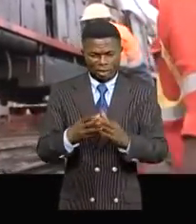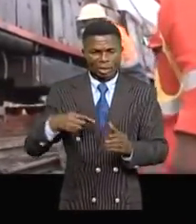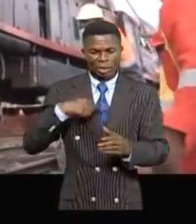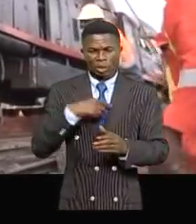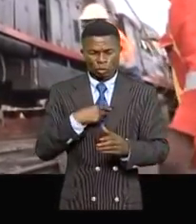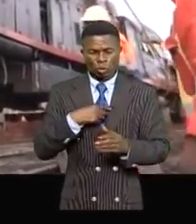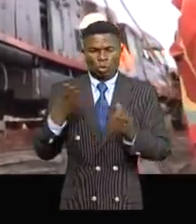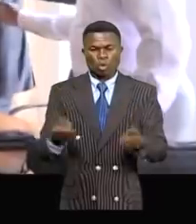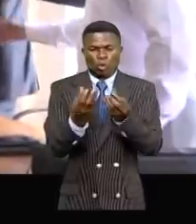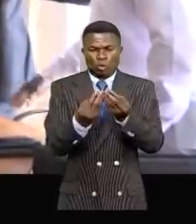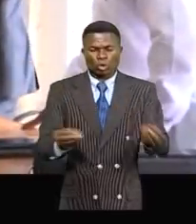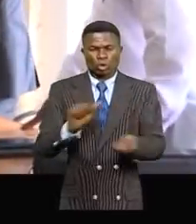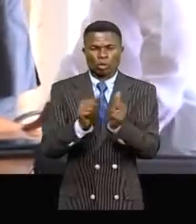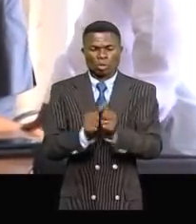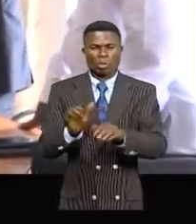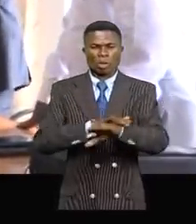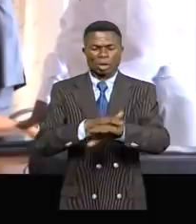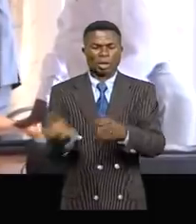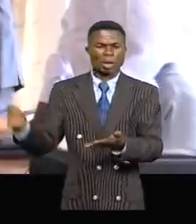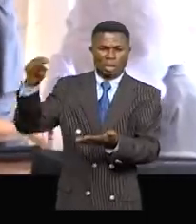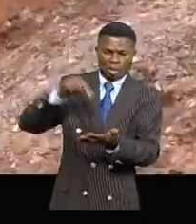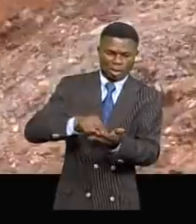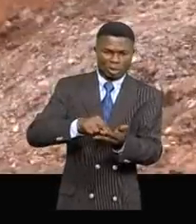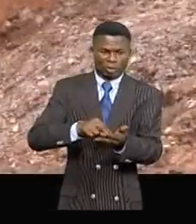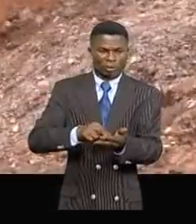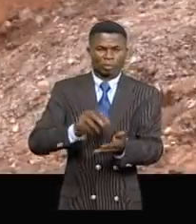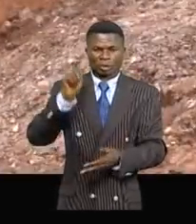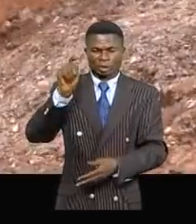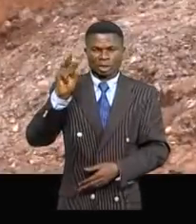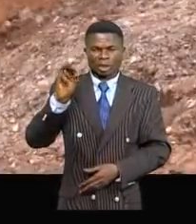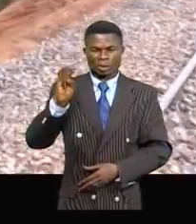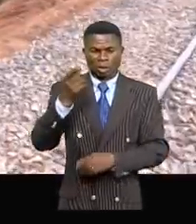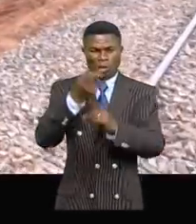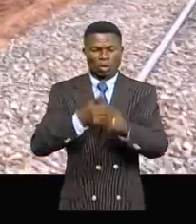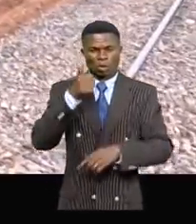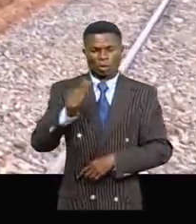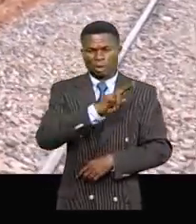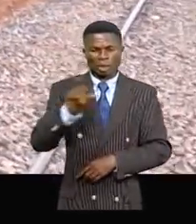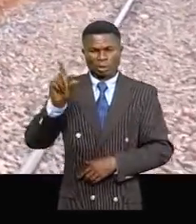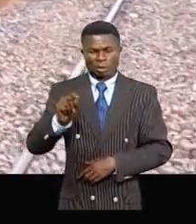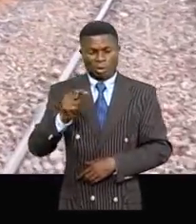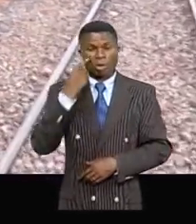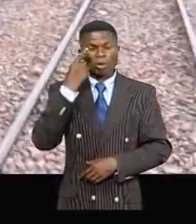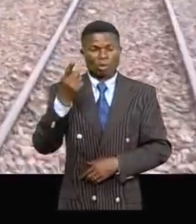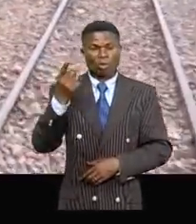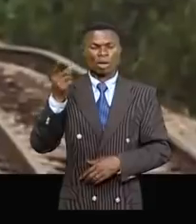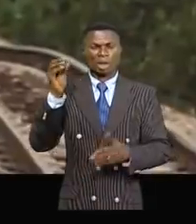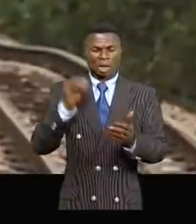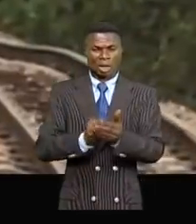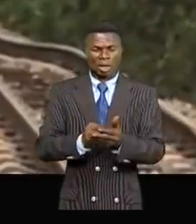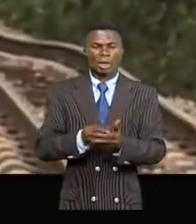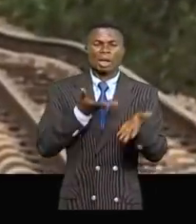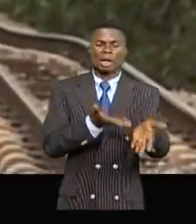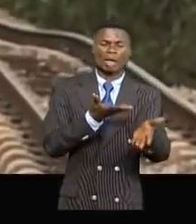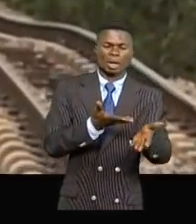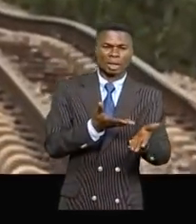relevé cette locomotive. Pour rappel, TFM a au mois de janvier 2020 assisté une fois de plus la SNCC